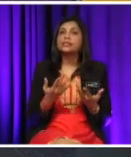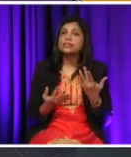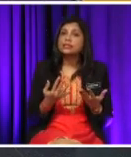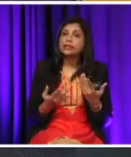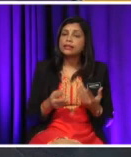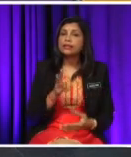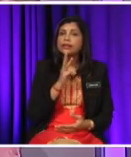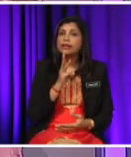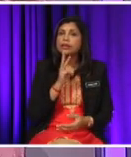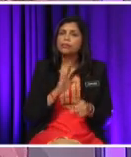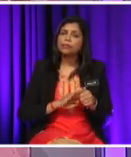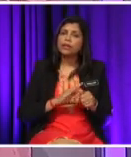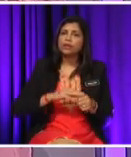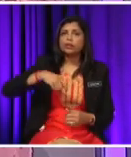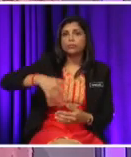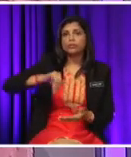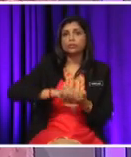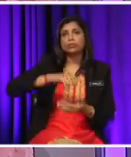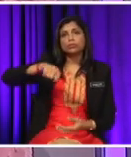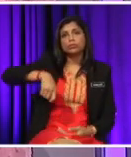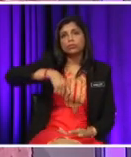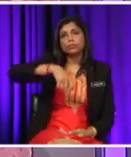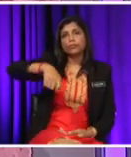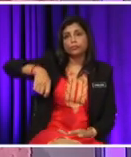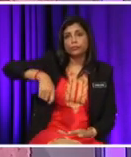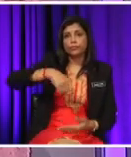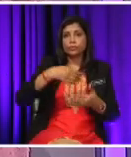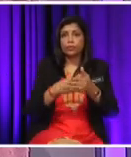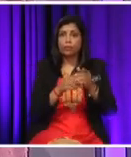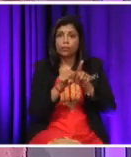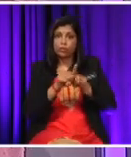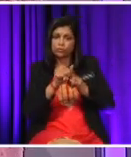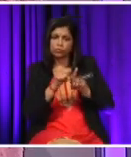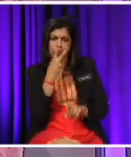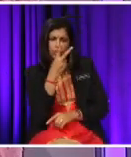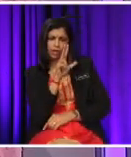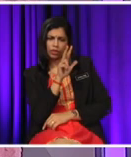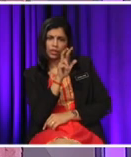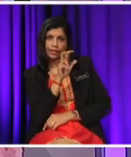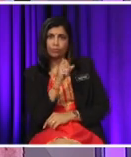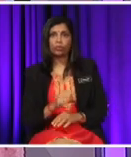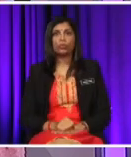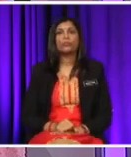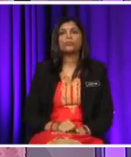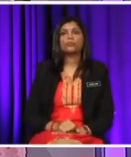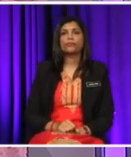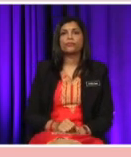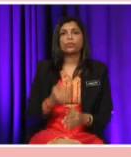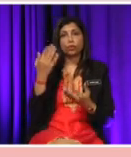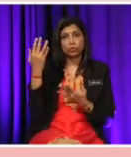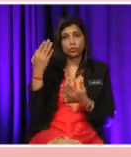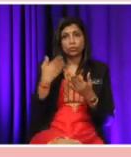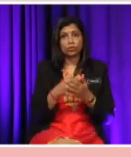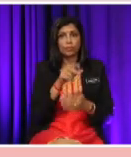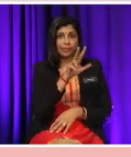air itu secara berurutan sehingga suhu air itu mencapai 30 derajat Celcius kita tunggu sampai 30